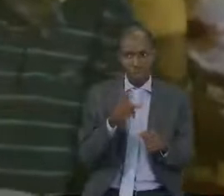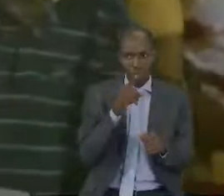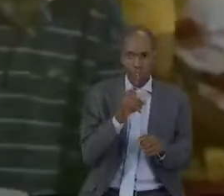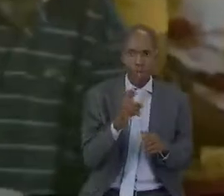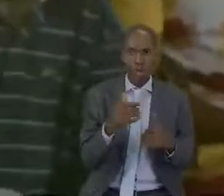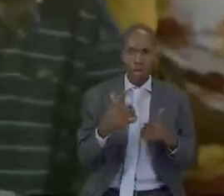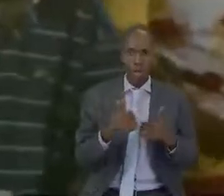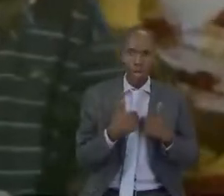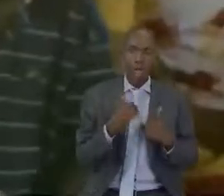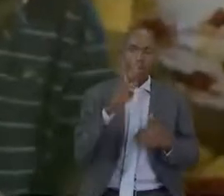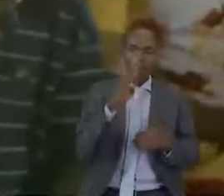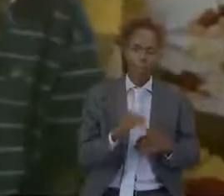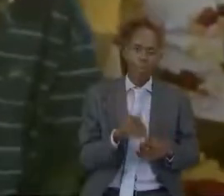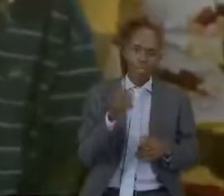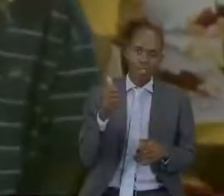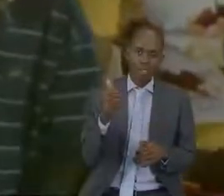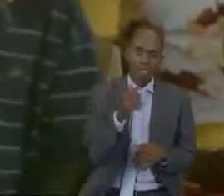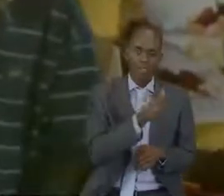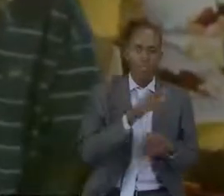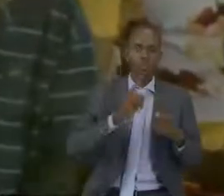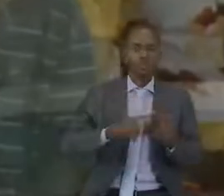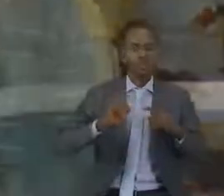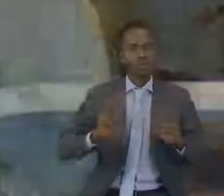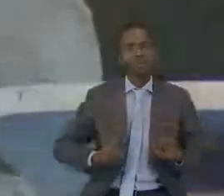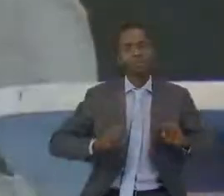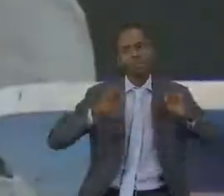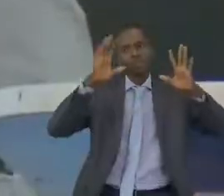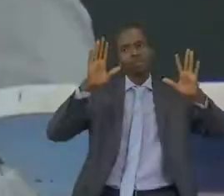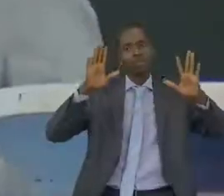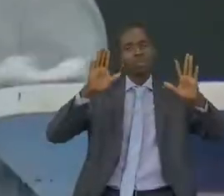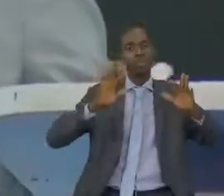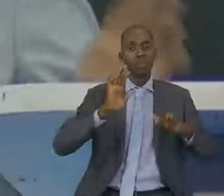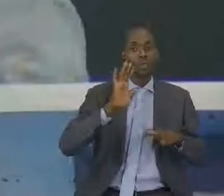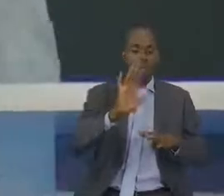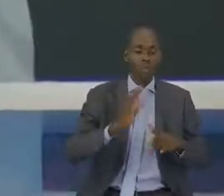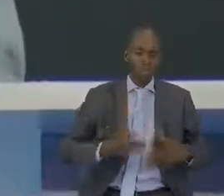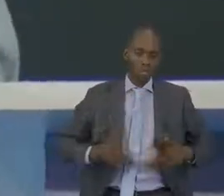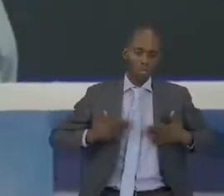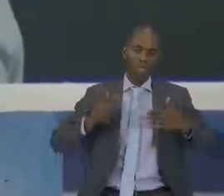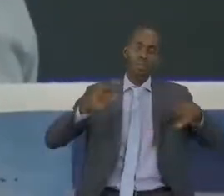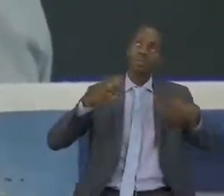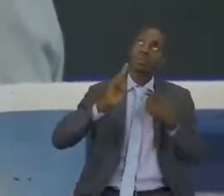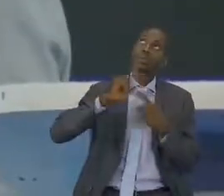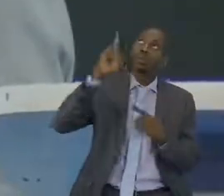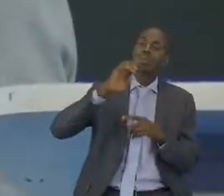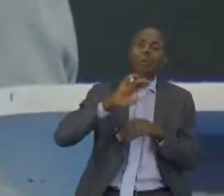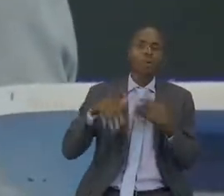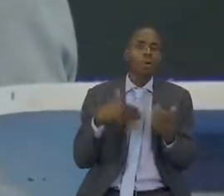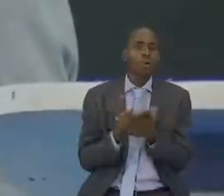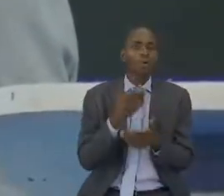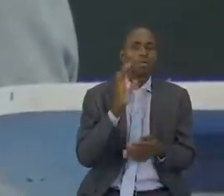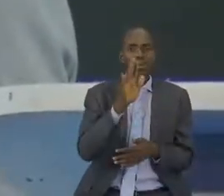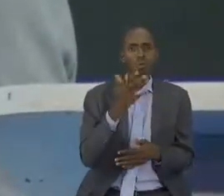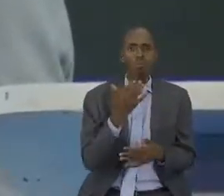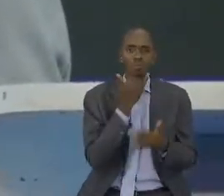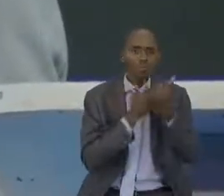vous-même, vous devez vous abandonner au Seigneur, lui donner ça, votre vie et toutes les choses du passé,